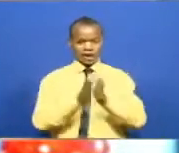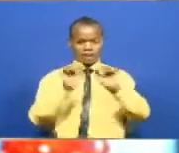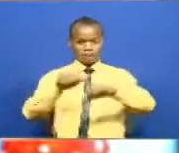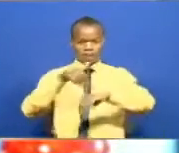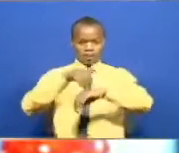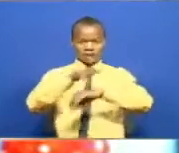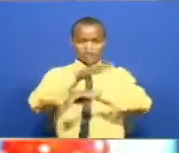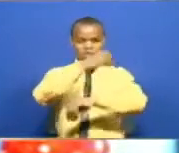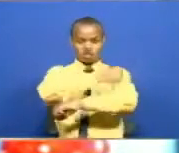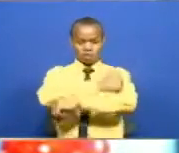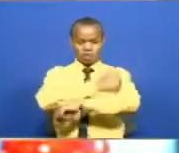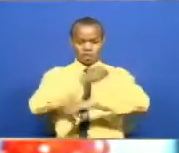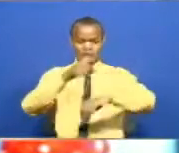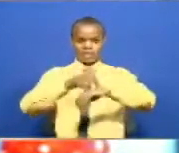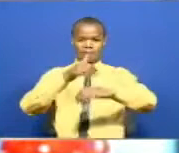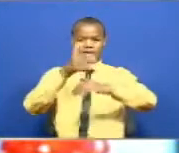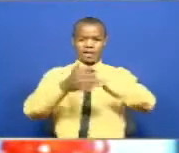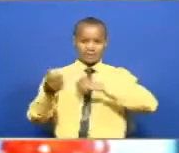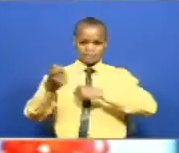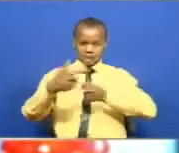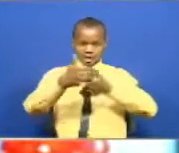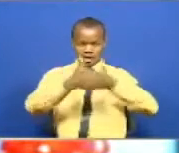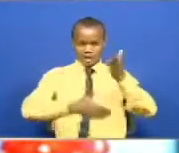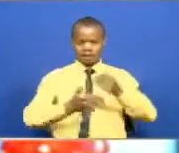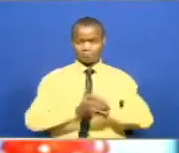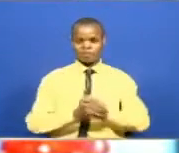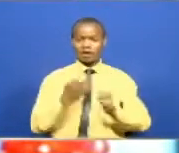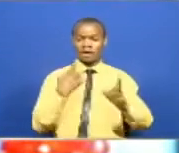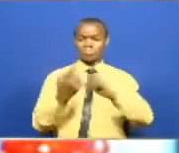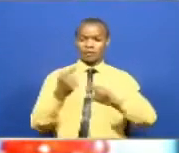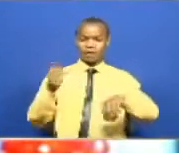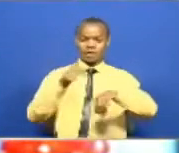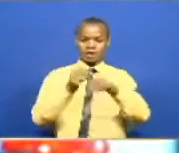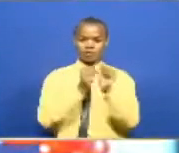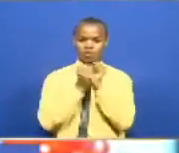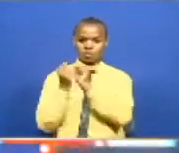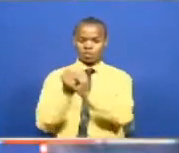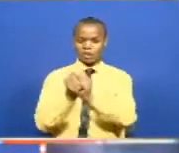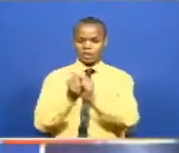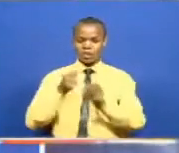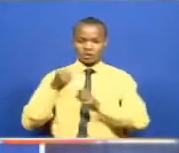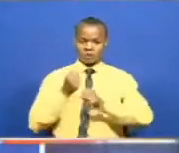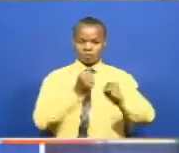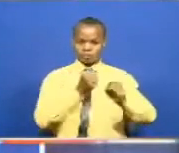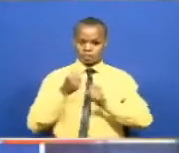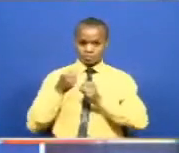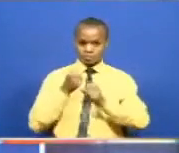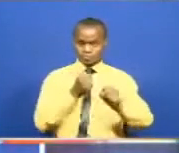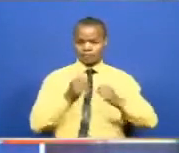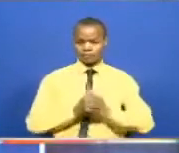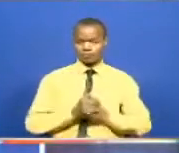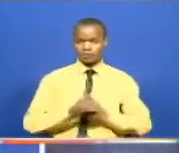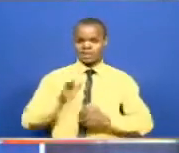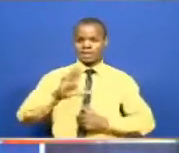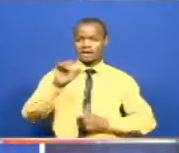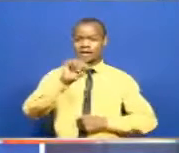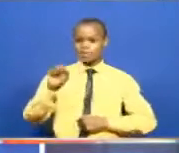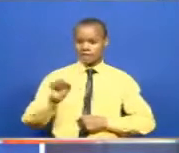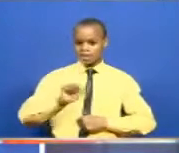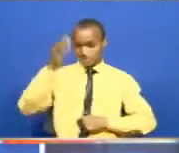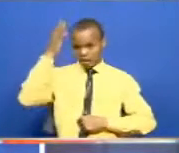wa mwezi ujao. Akiongea alipokutana na mafundi wa Jua Kali katika kaunti ya Homa Bay, waziri wa elimu Profesa George